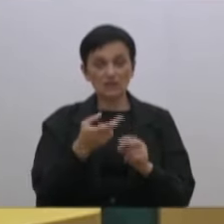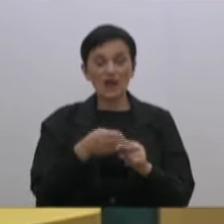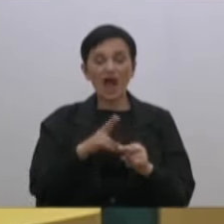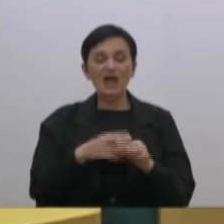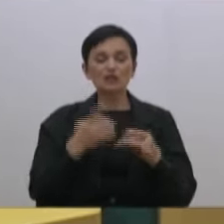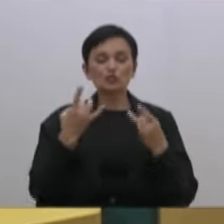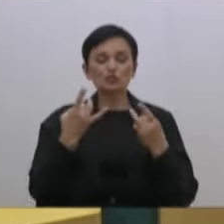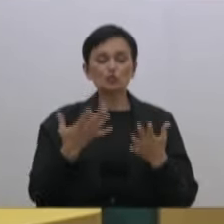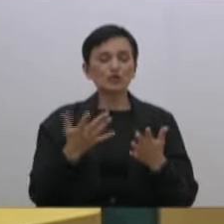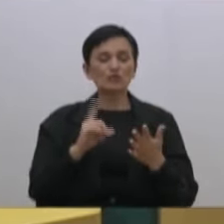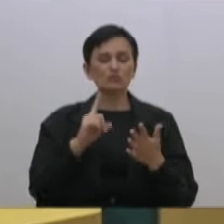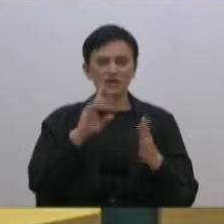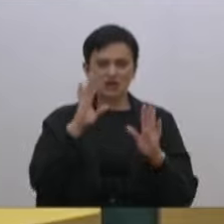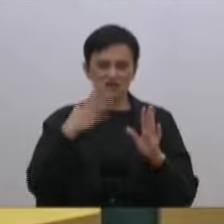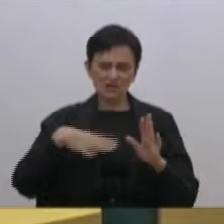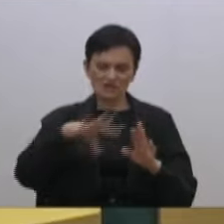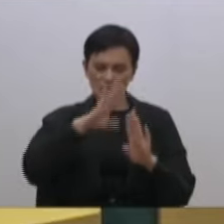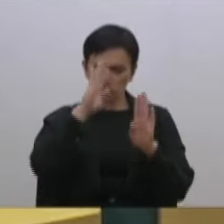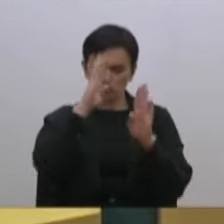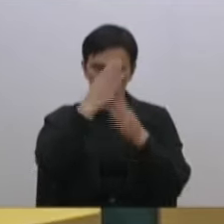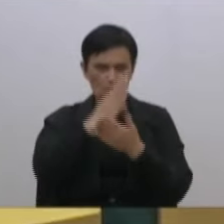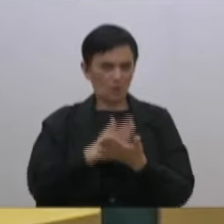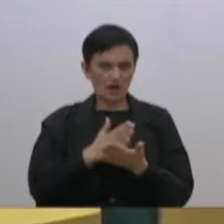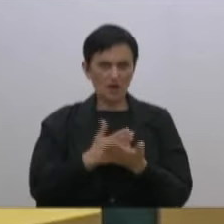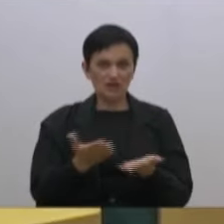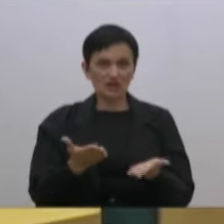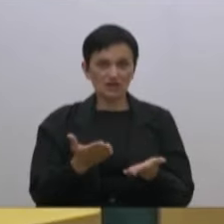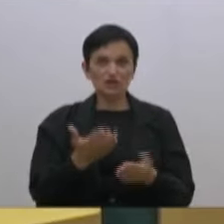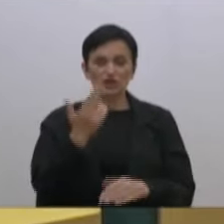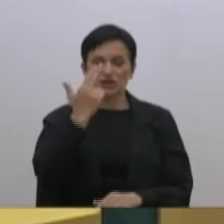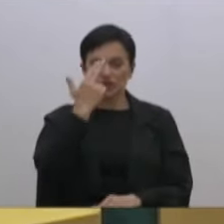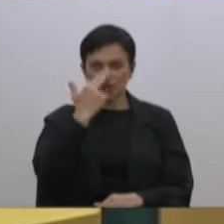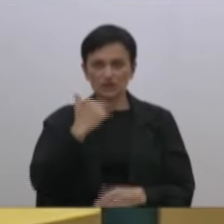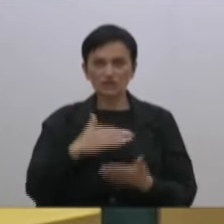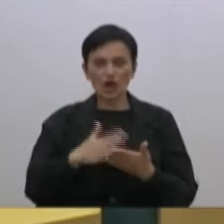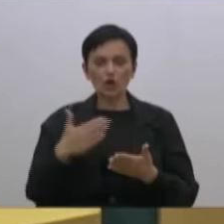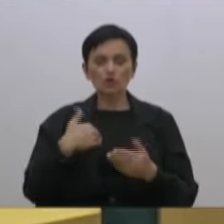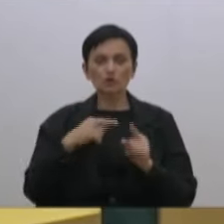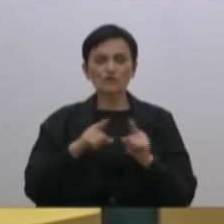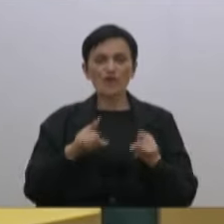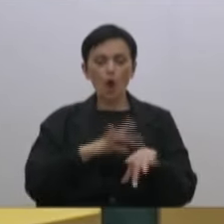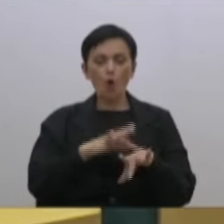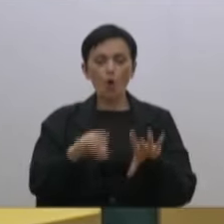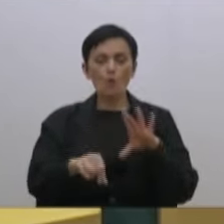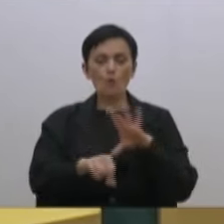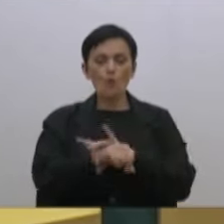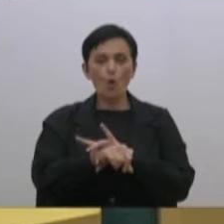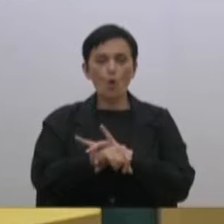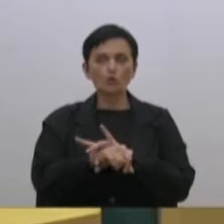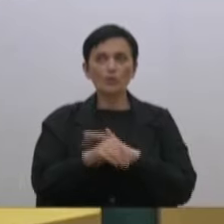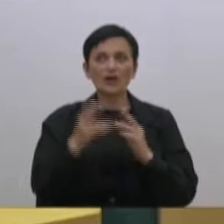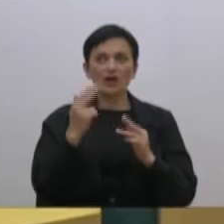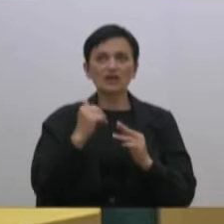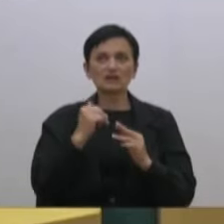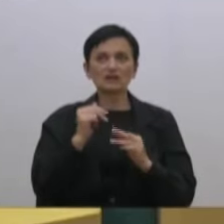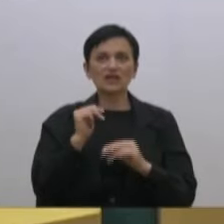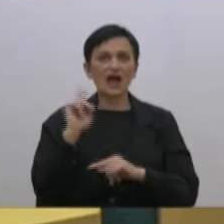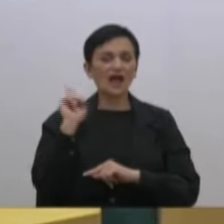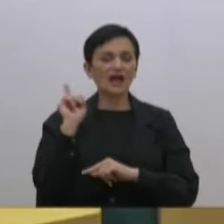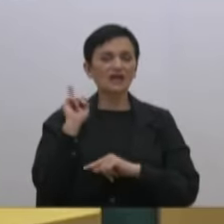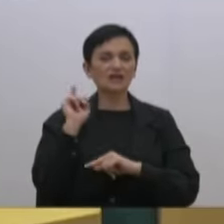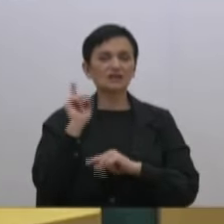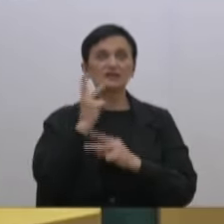ქვეყნის მტრობა და მეტი არაფერი. დაჩოული არის ჩვენი ოპოზიცია მონობას და ლაქეობას მათი